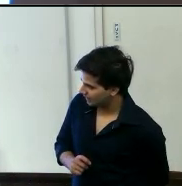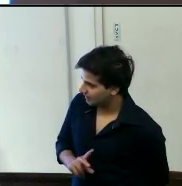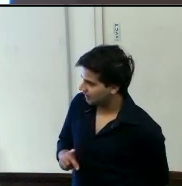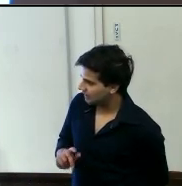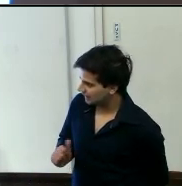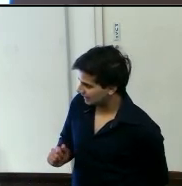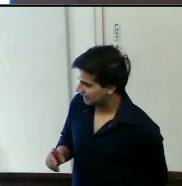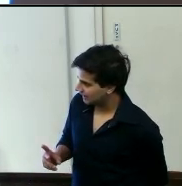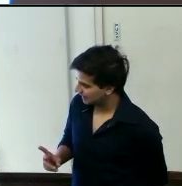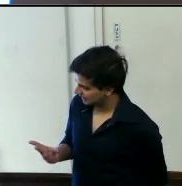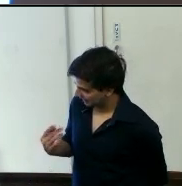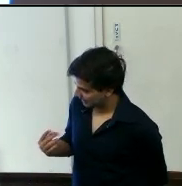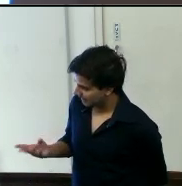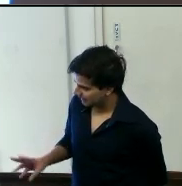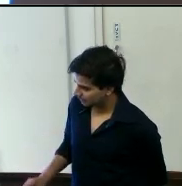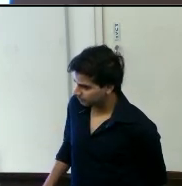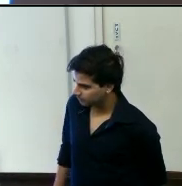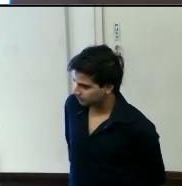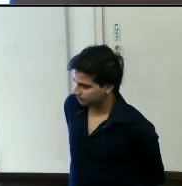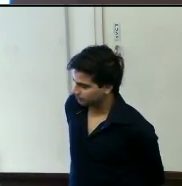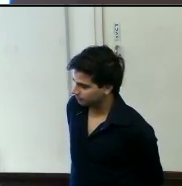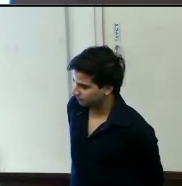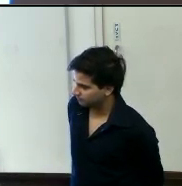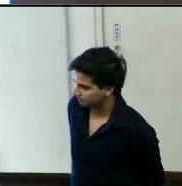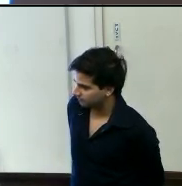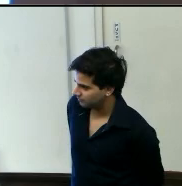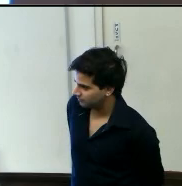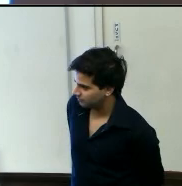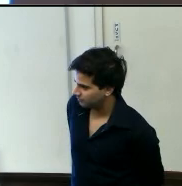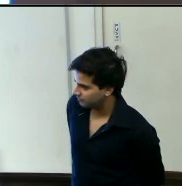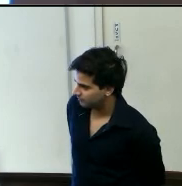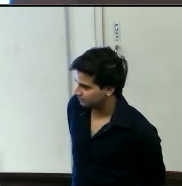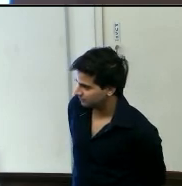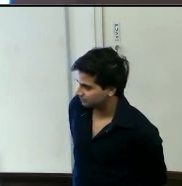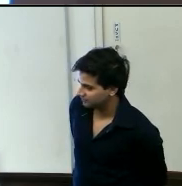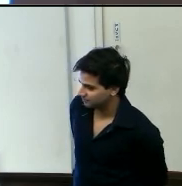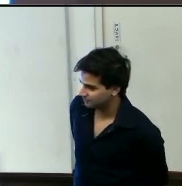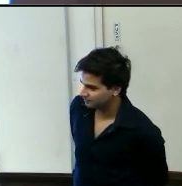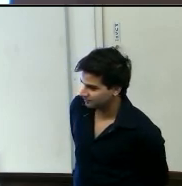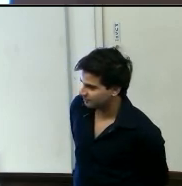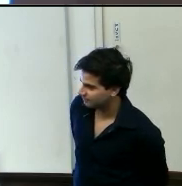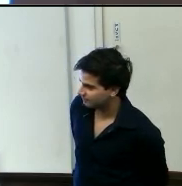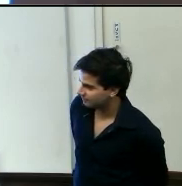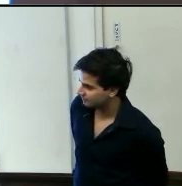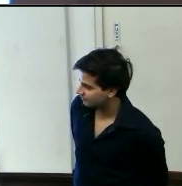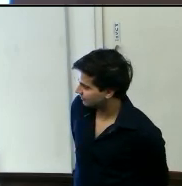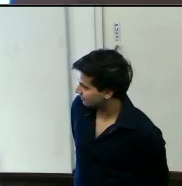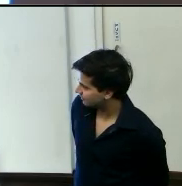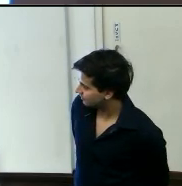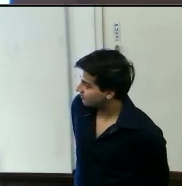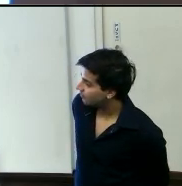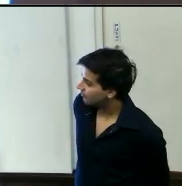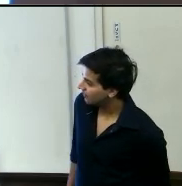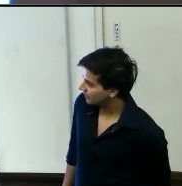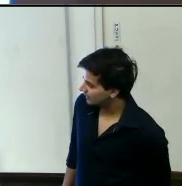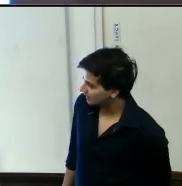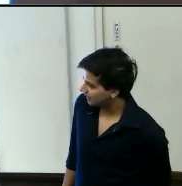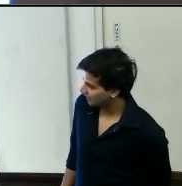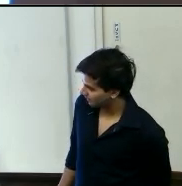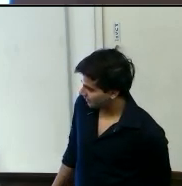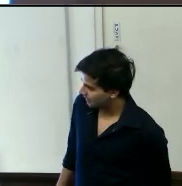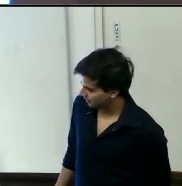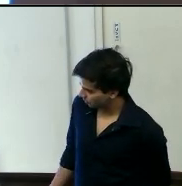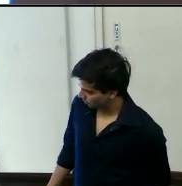ಬಾಟ್ಲ್ ತೊಗೊಂಡ್ಬರ್ತಾರೆ, ಕೆಲವರು ಟೆರಾಕೋಟಾ ಬಾಟ್ಲ್ ತರ್ತಾರೆ. ಅಂದರೆ ನಾನು ಭಾಳ ಎಕೋ ಕಾನ್ಷಿಯಸ್ ಅಂತ ತೋರಿಸೋದಕ್ಕೆ, ರೈಟ್? ಆ ಮಟೀರಿಯಲಲ್ಲಿ ಸಜೆಷನ್ ಇದೆ, ಅಂದರೆ